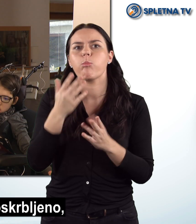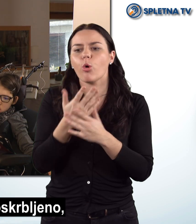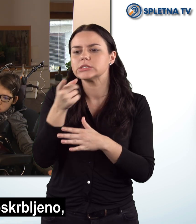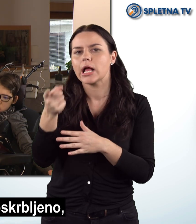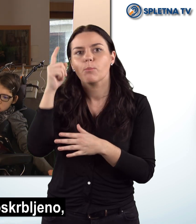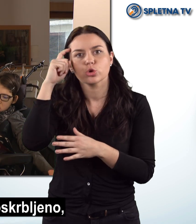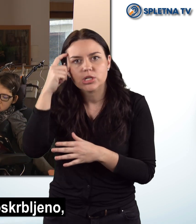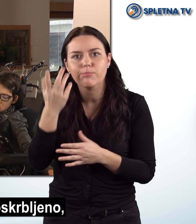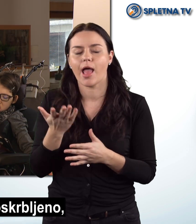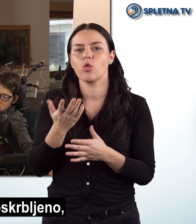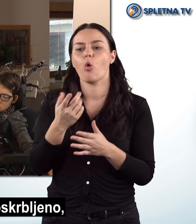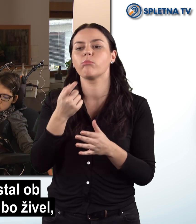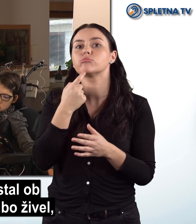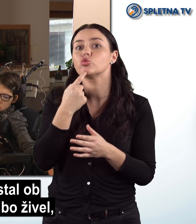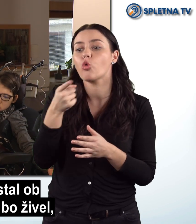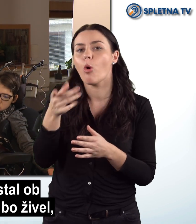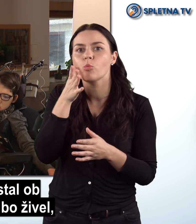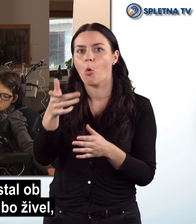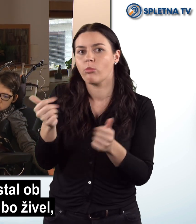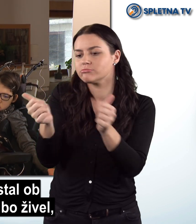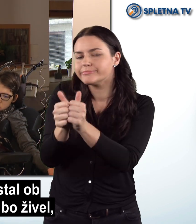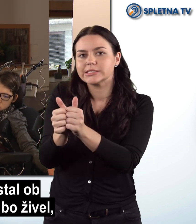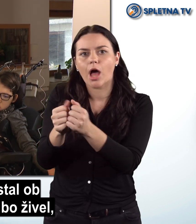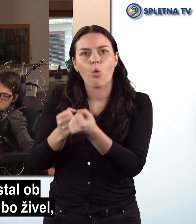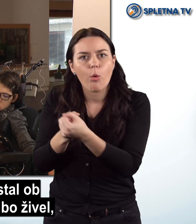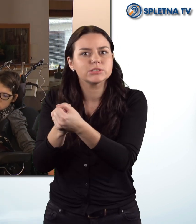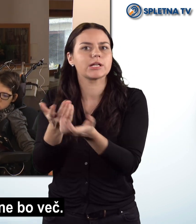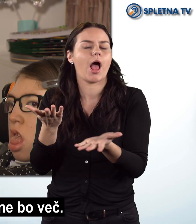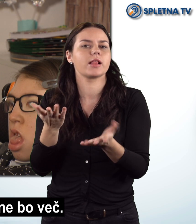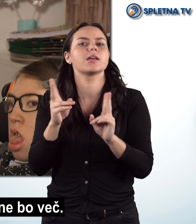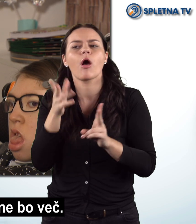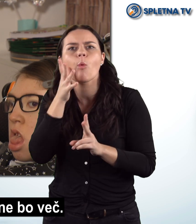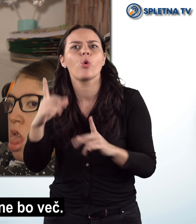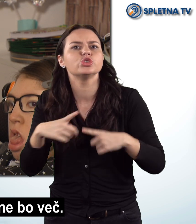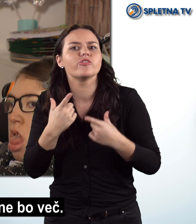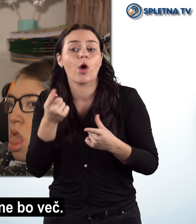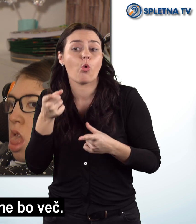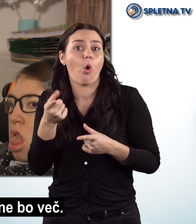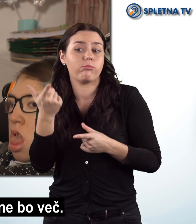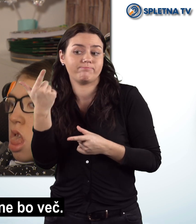poskrbljeno, kdo mu bo stal ob strani in kako bo živel, ko nje in moža ne bo več.